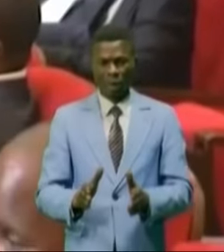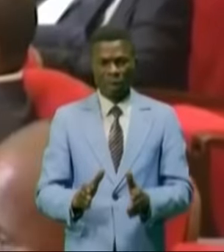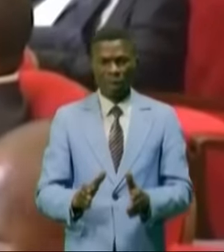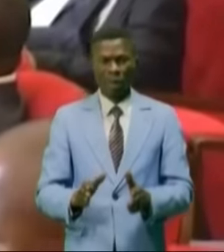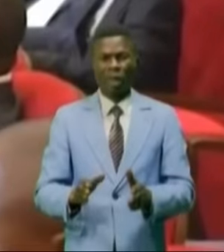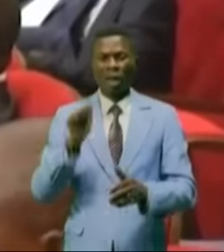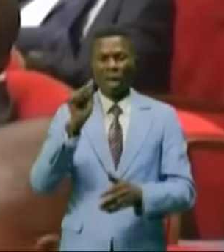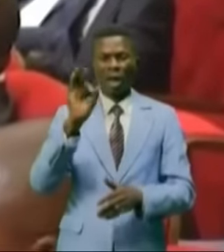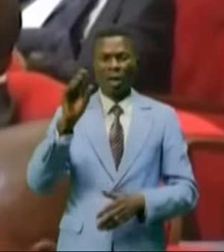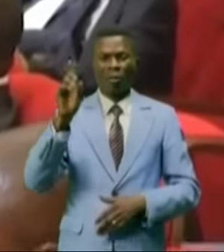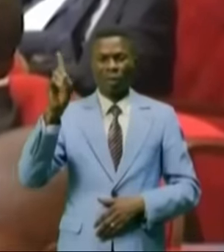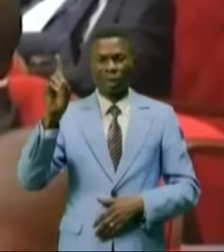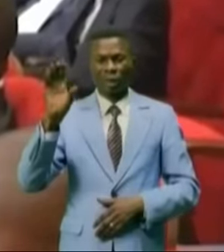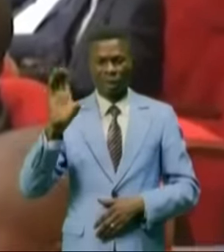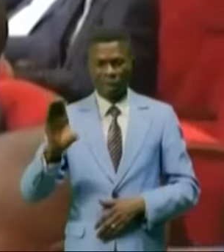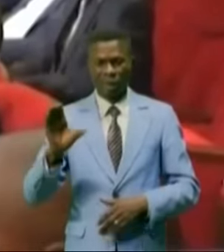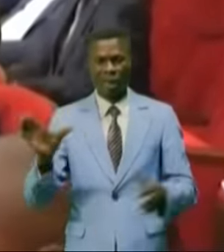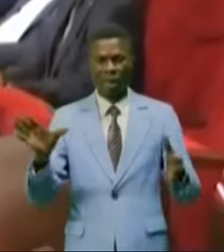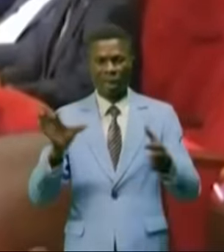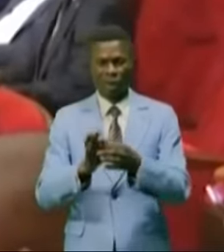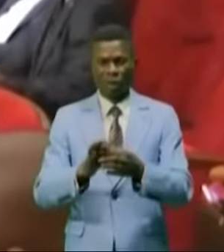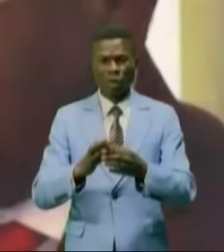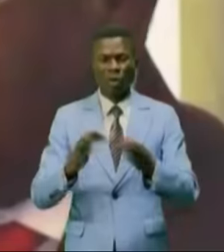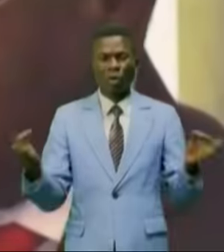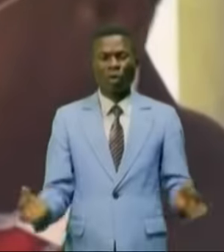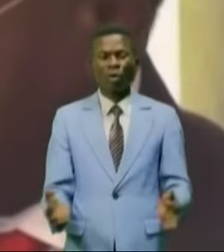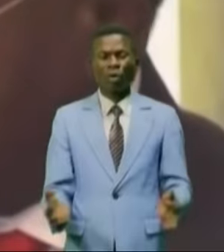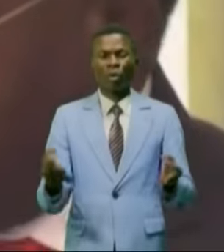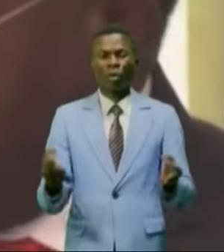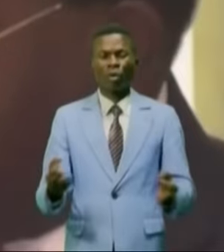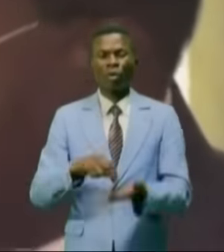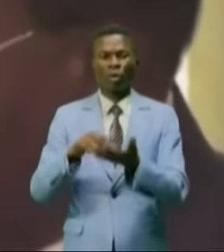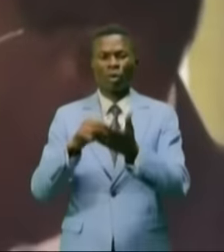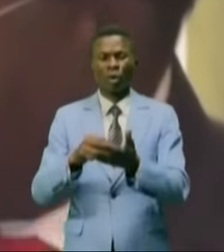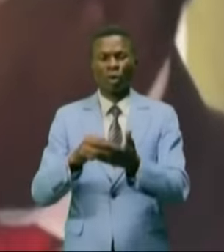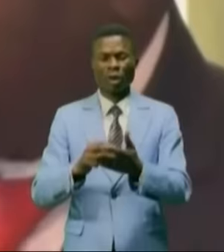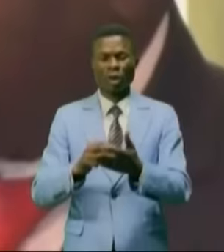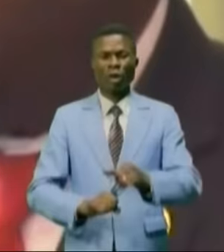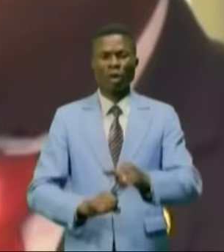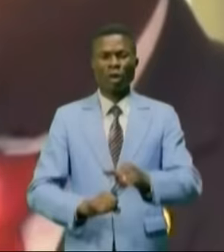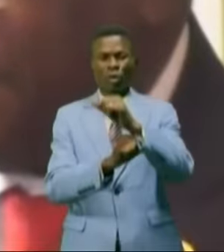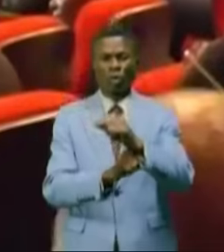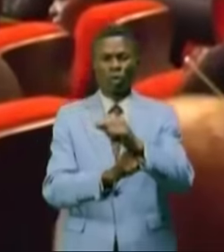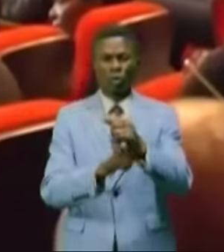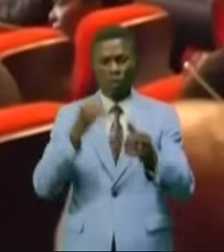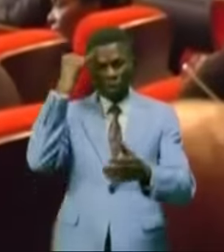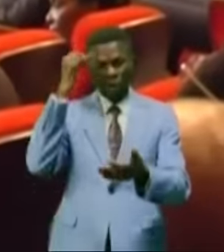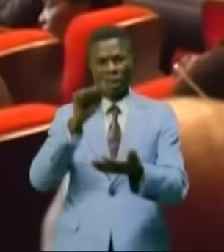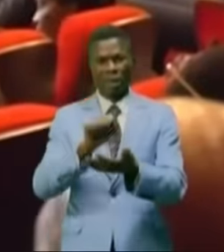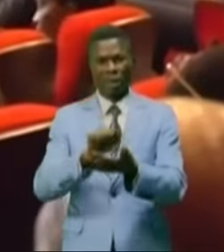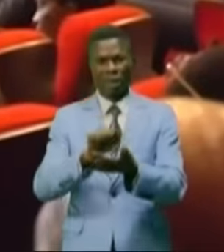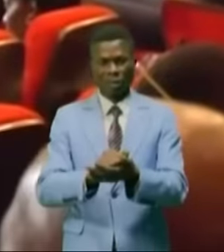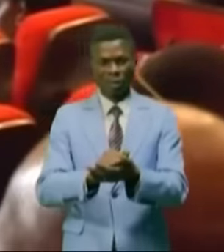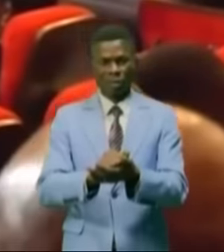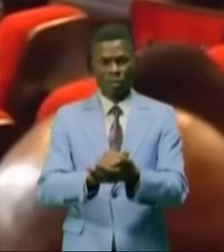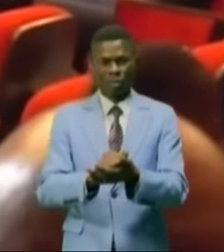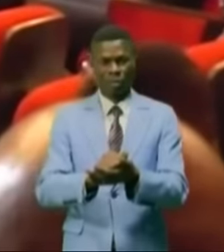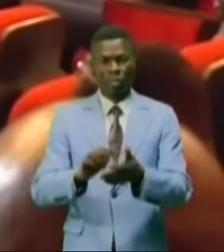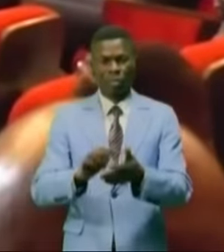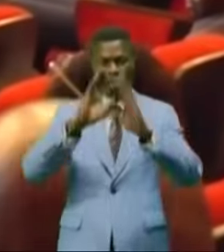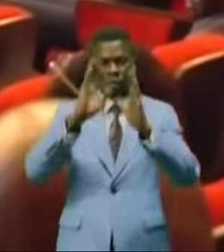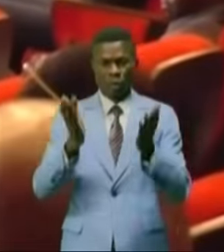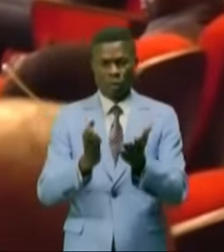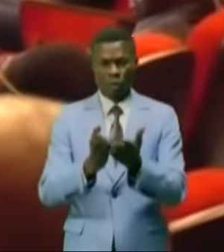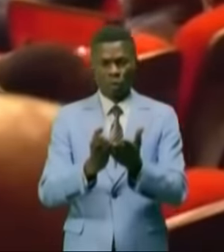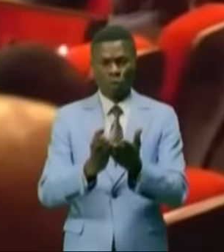se lèvent pour saluer cette initiative. Toutes les grandes